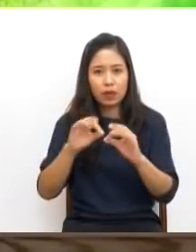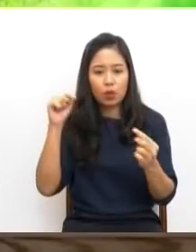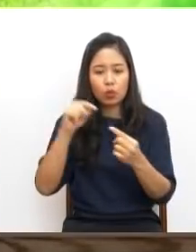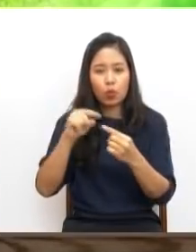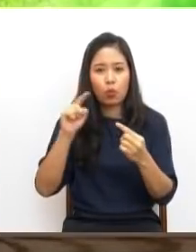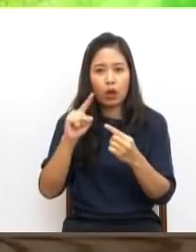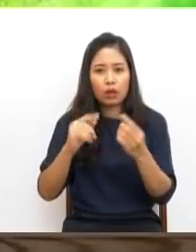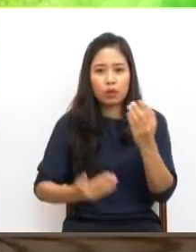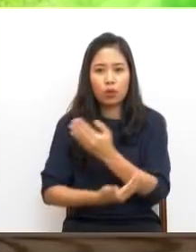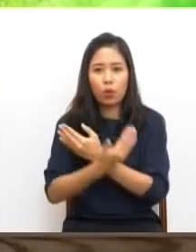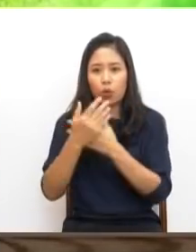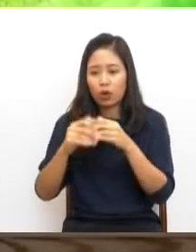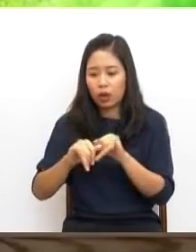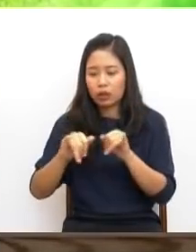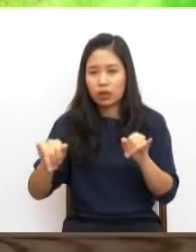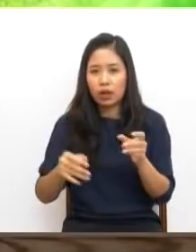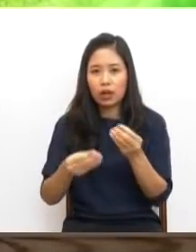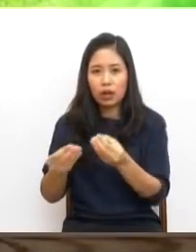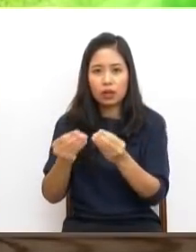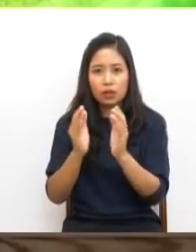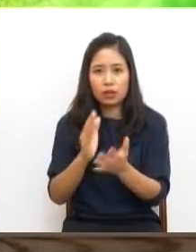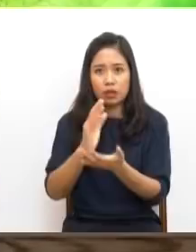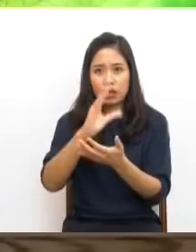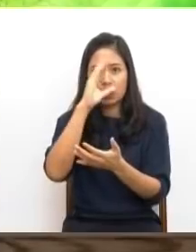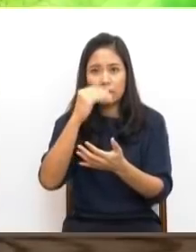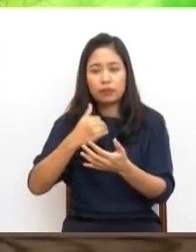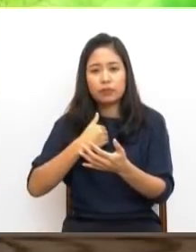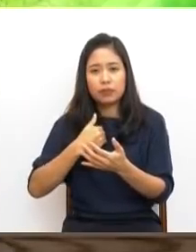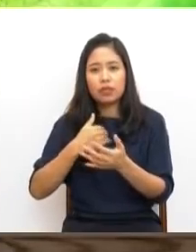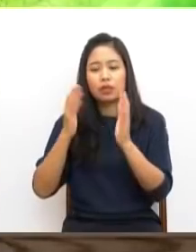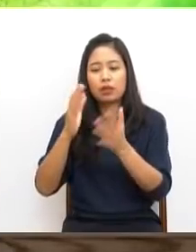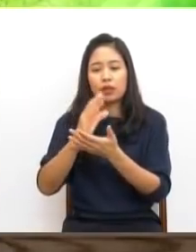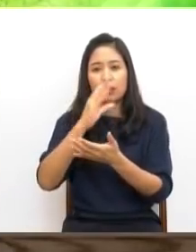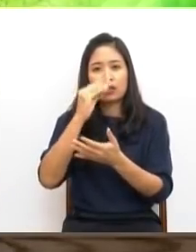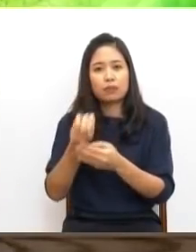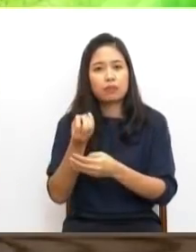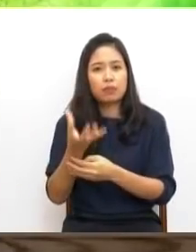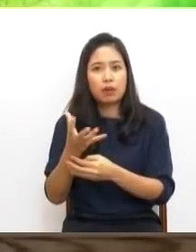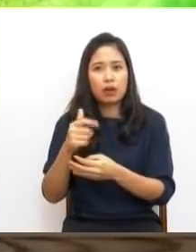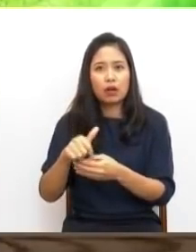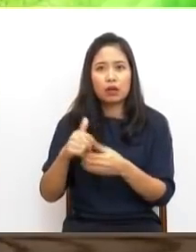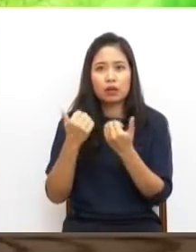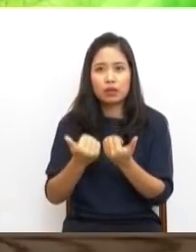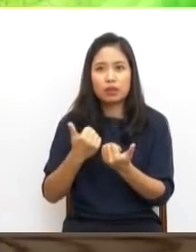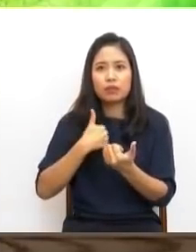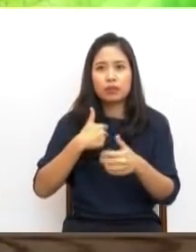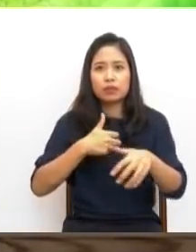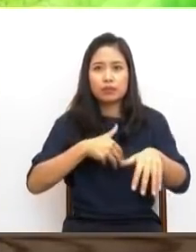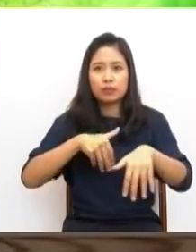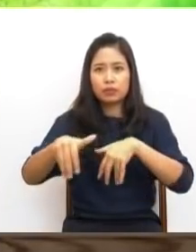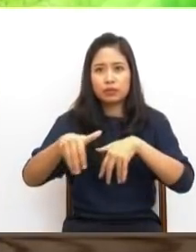ให้กับนักเรียนในทุกหมู่บ้านเราก็จะมีโรงเรียนอยู่จำนวนมากกระจายแต่ปัจจุบันนี้ประชากรเนี่ย